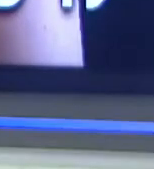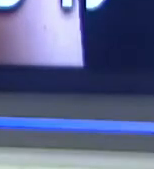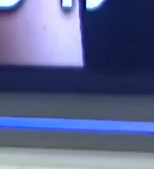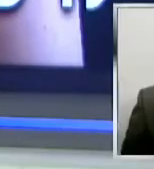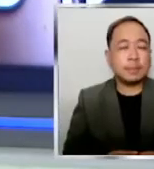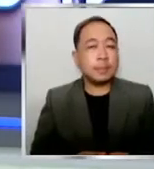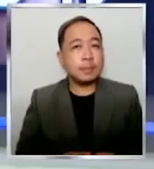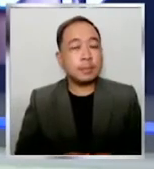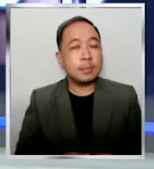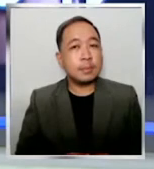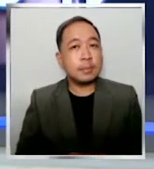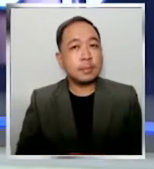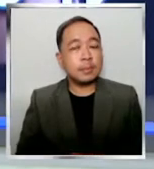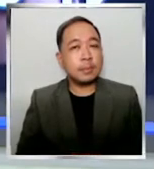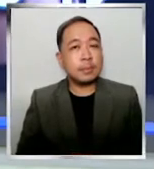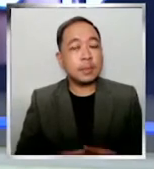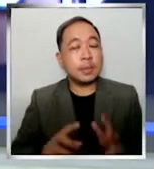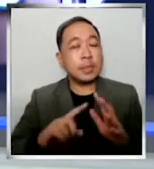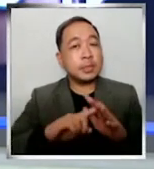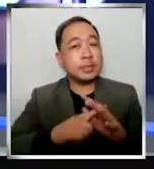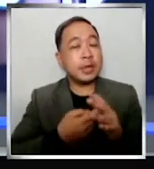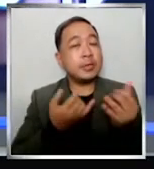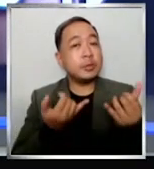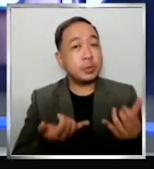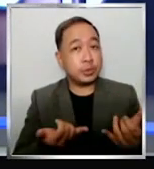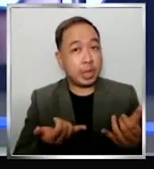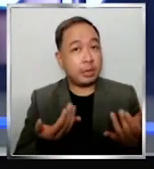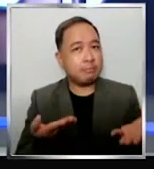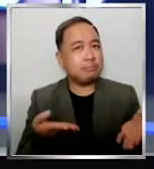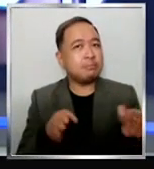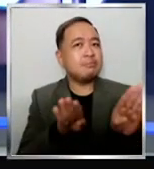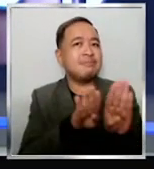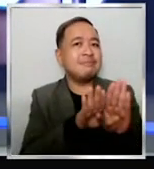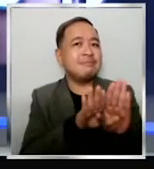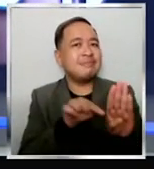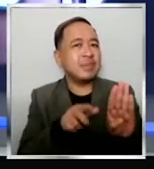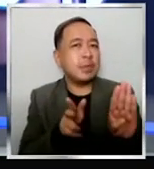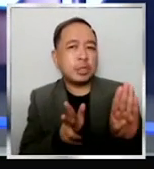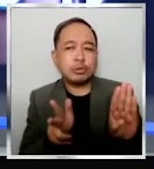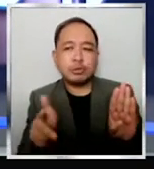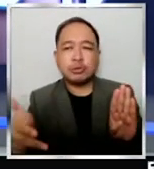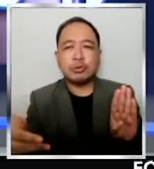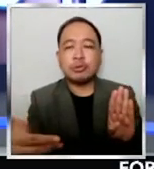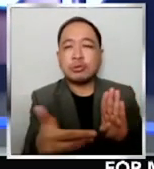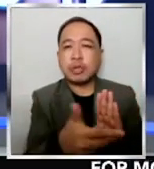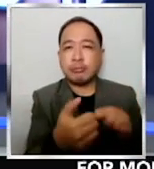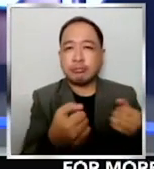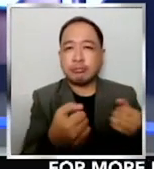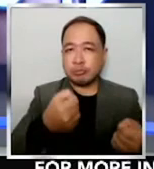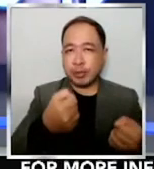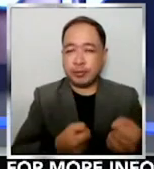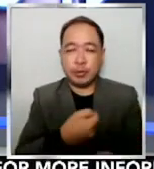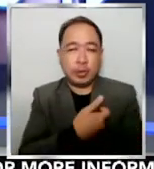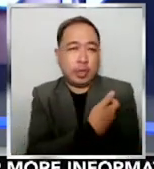Isinala na po simula ngayong araw na ito yung drive-thru na bakunahan at swab testing sa Quirino Grandstand sa lungsod ng Maynila. Sa kabila